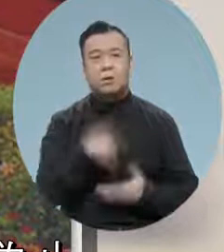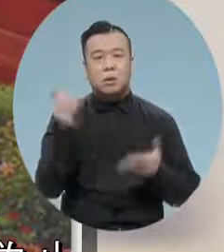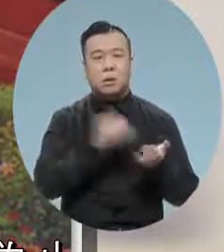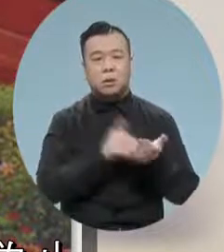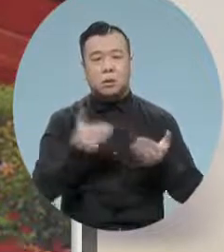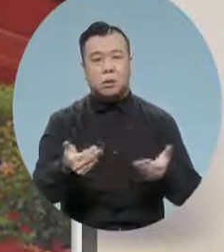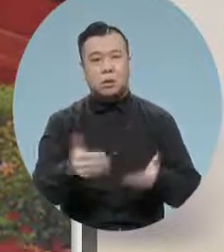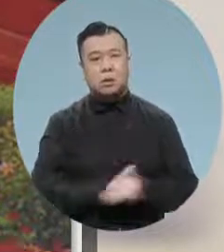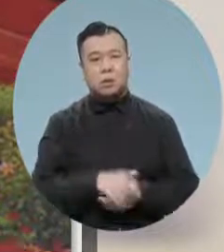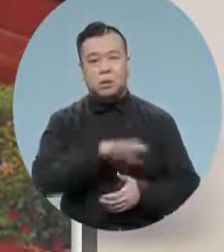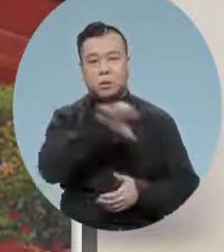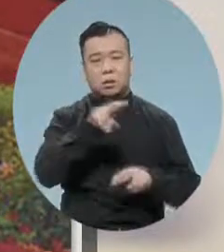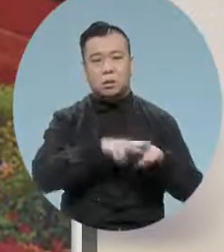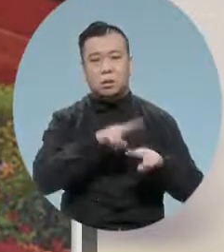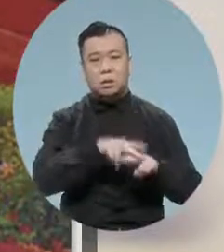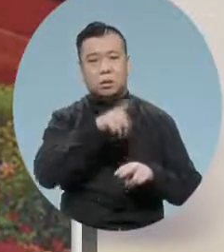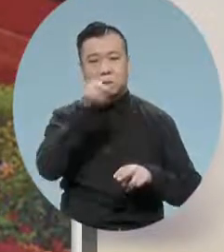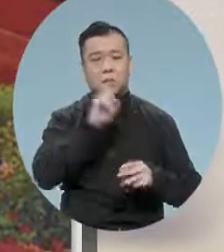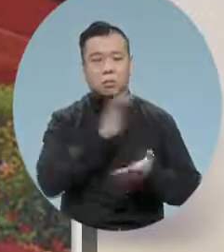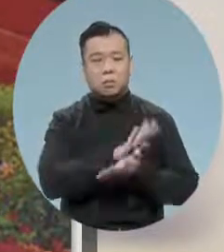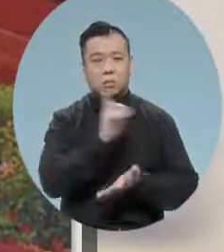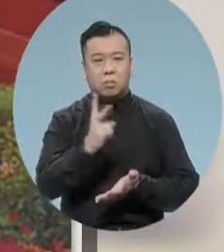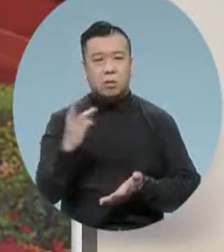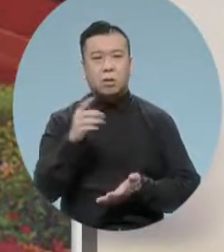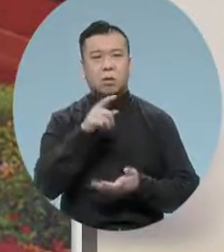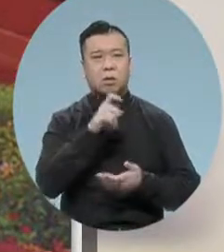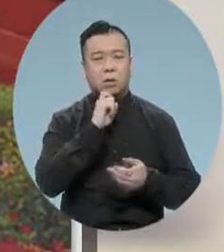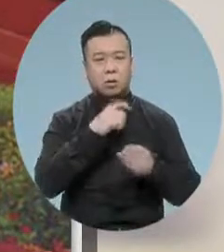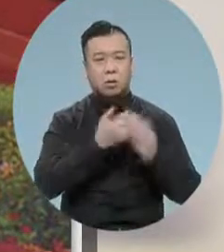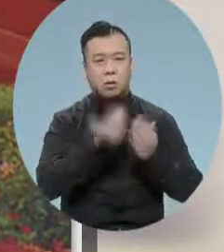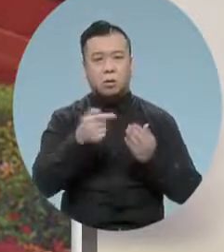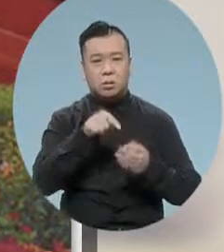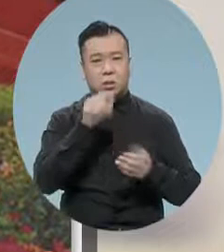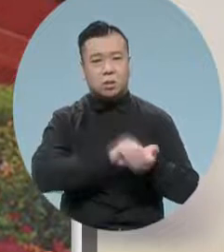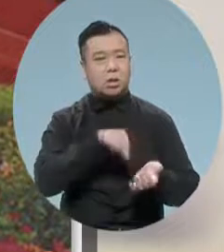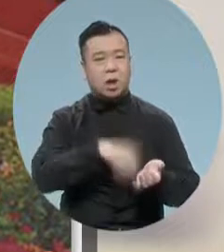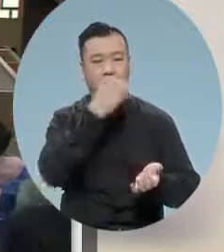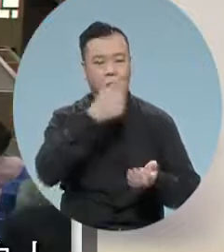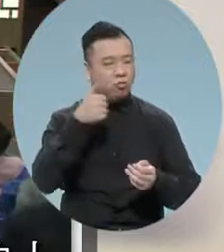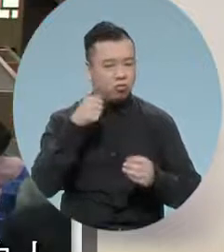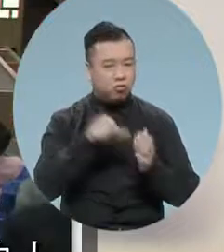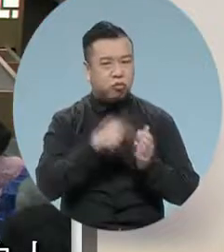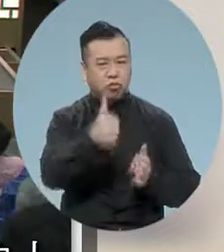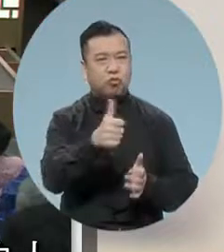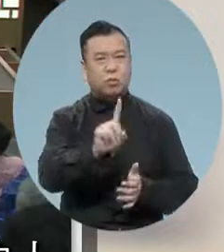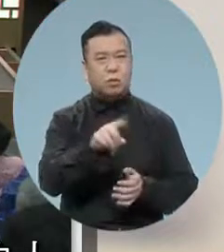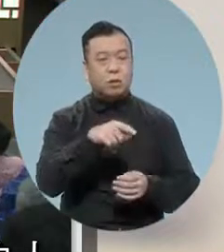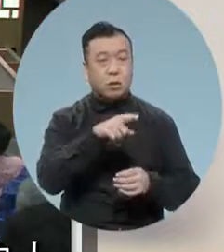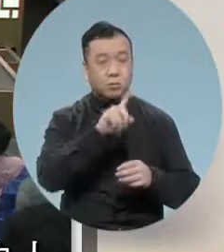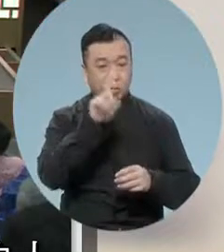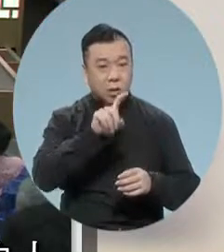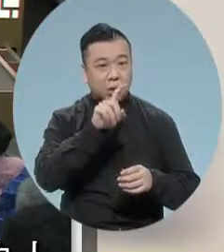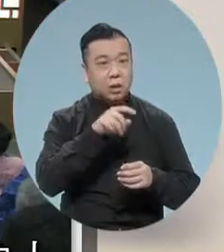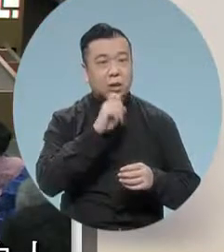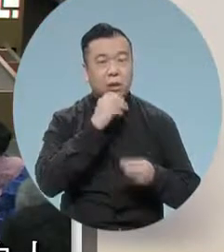今時今日為止，全中國喺過去百幾年入邊最偉大嘅城市就係我哋嘅香港。個原因唔係我